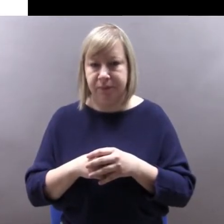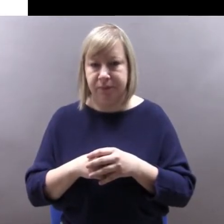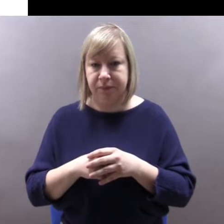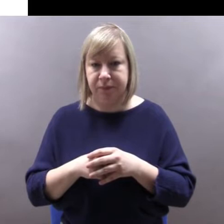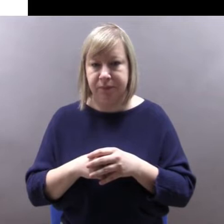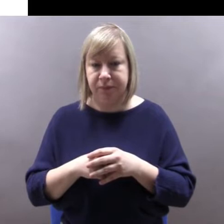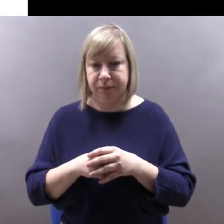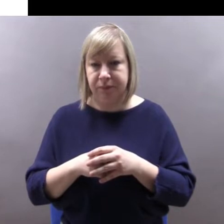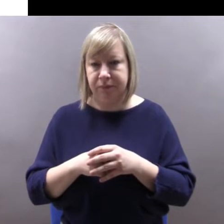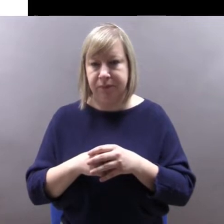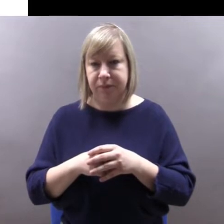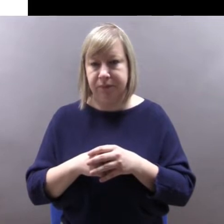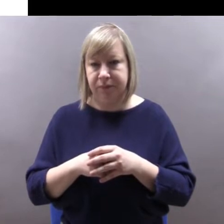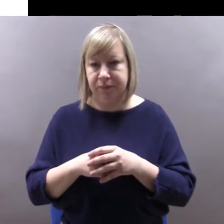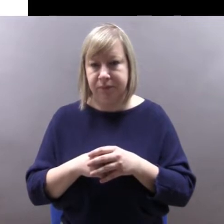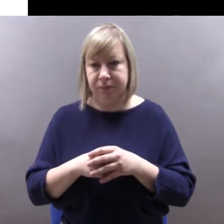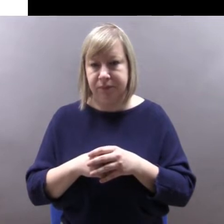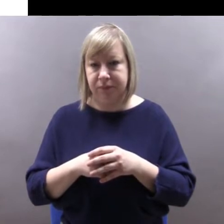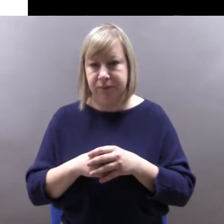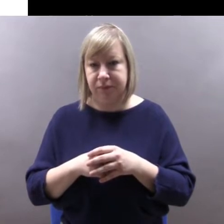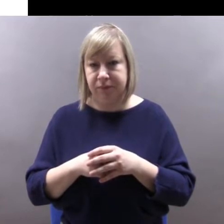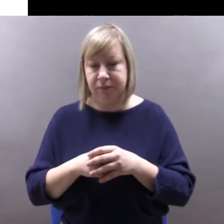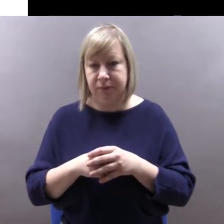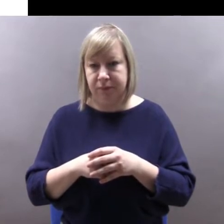widać na poręczach tych schodów.